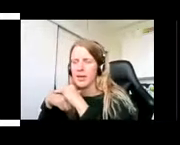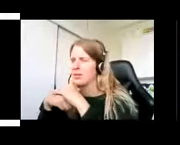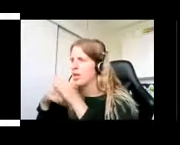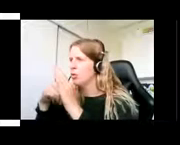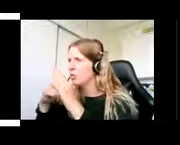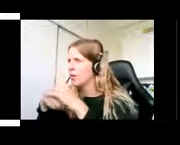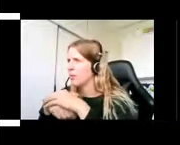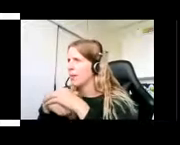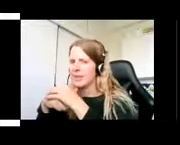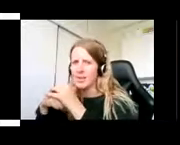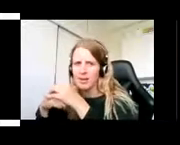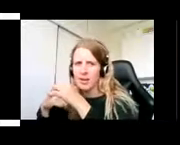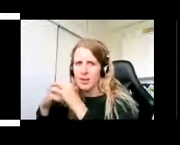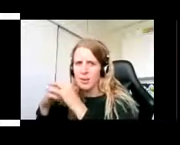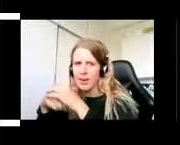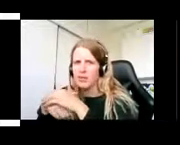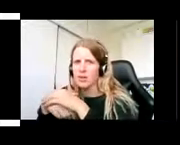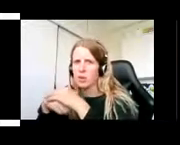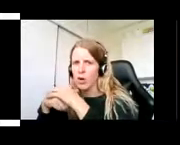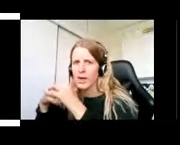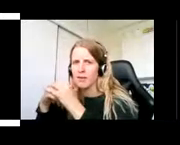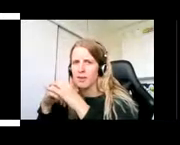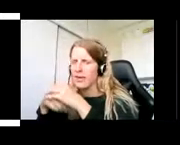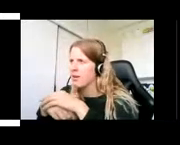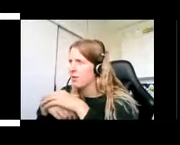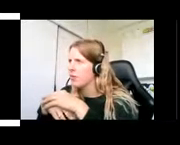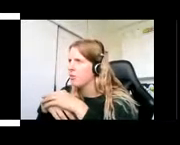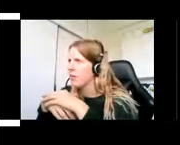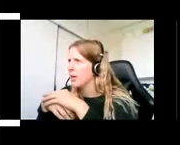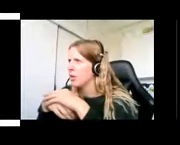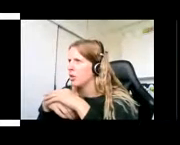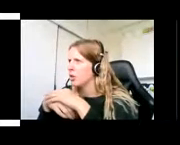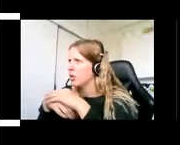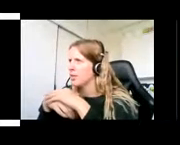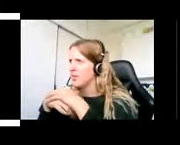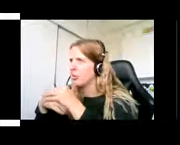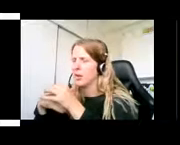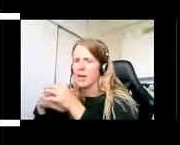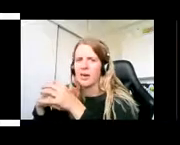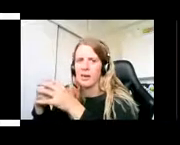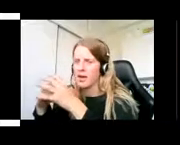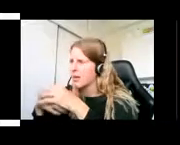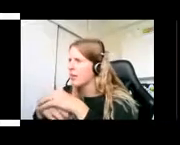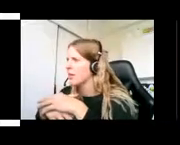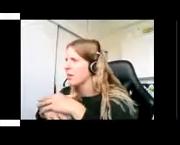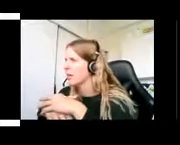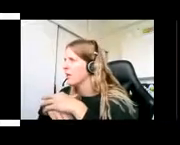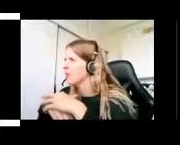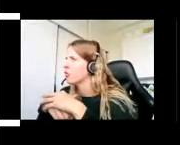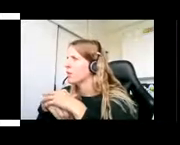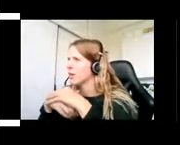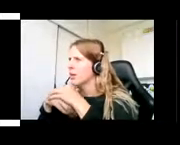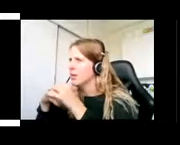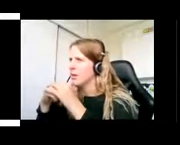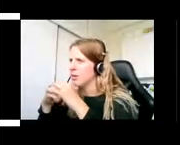gaan? Dat hoeft allemaal niet. Maar die verantwoordelijkheid ligt effectief bij die ouders. En zij moeten dan eigenlijk daar eerlijk in zijn en